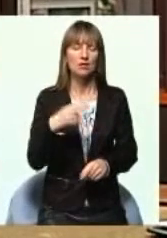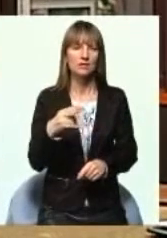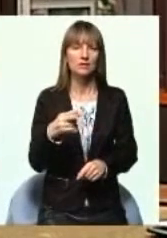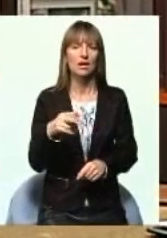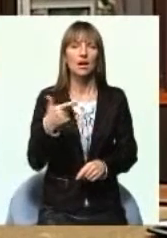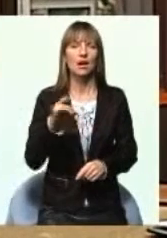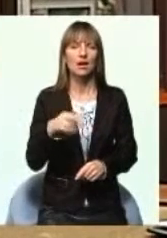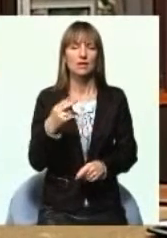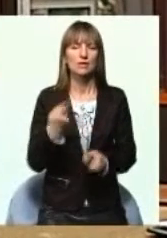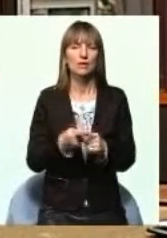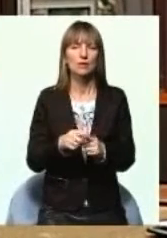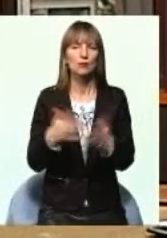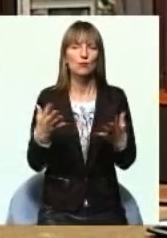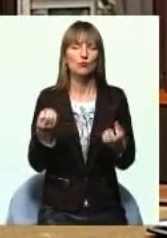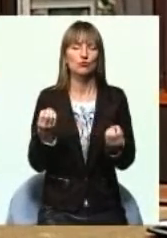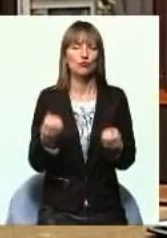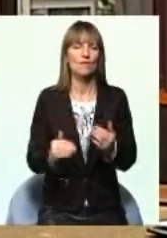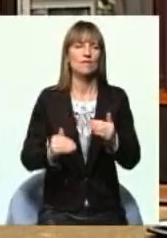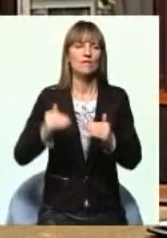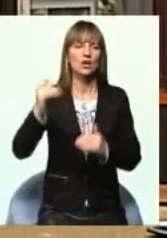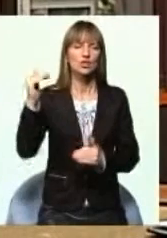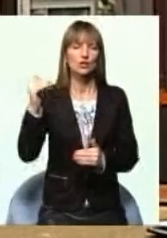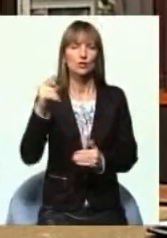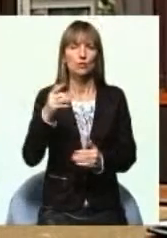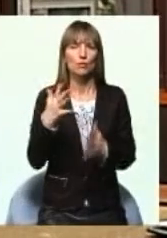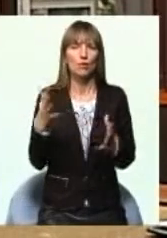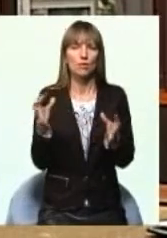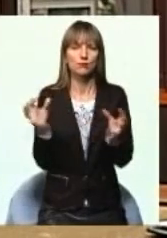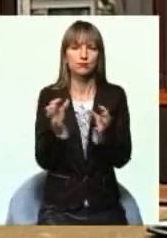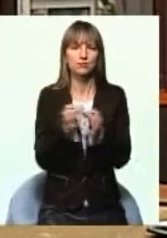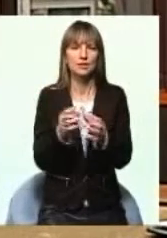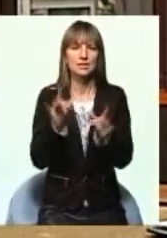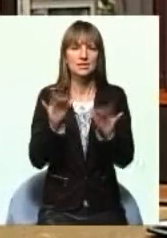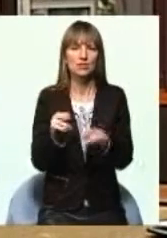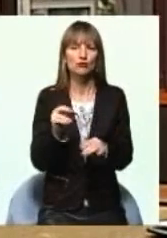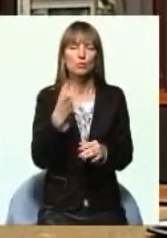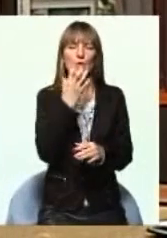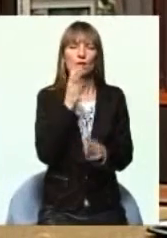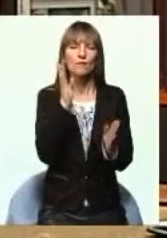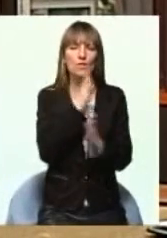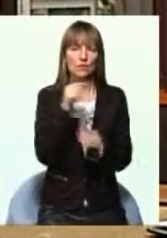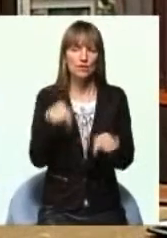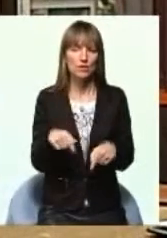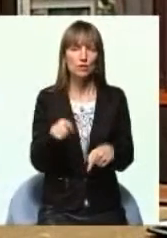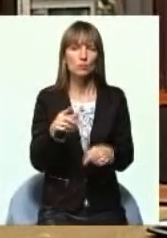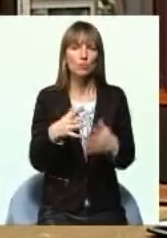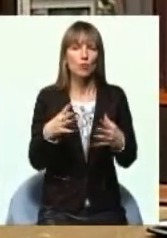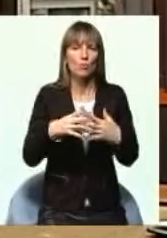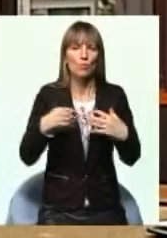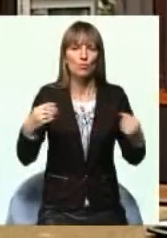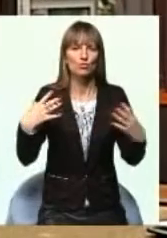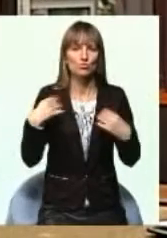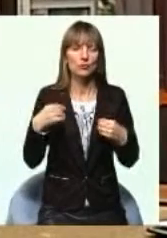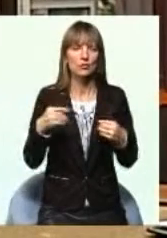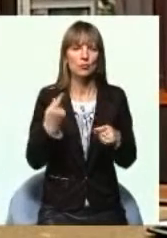цьому град – це ще вище, він більш скупчений. Сніг, чим теплее воздух внизу, він більш пушистий, з-за